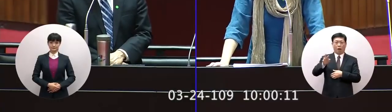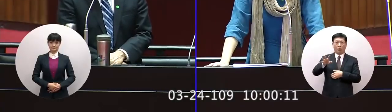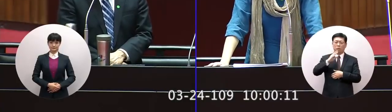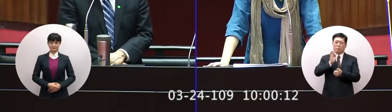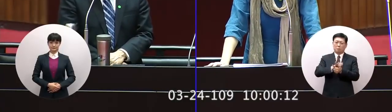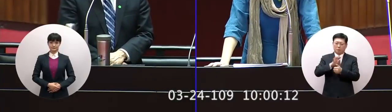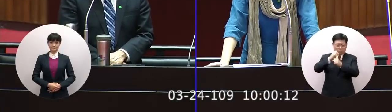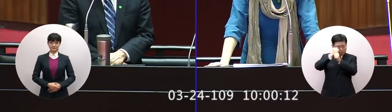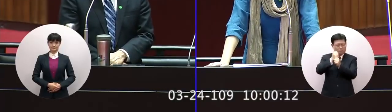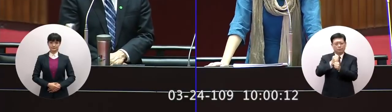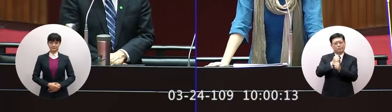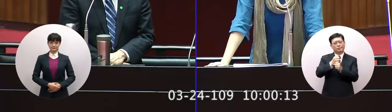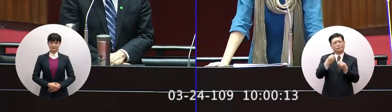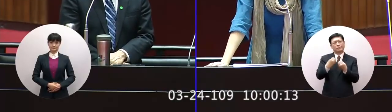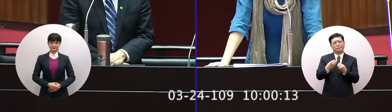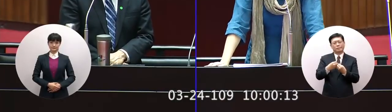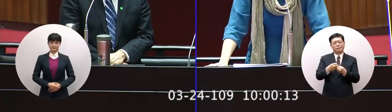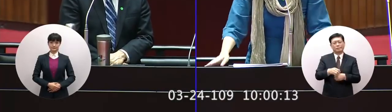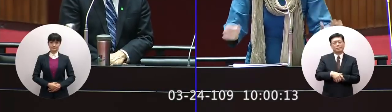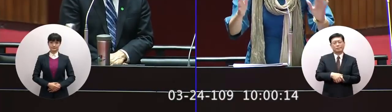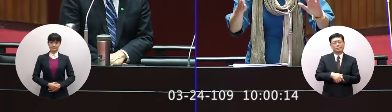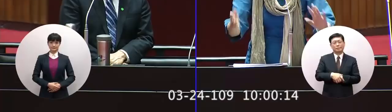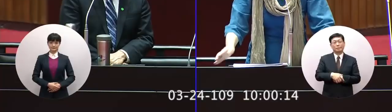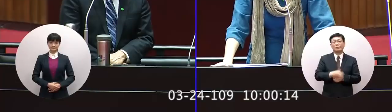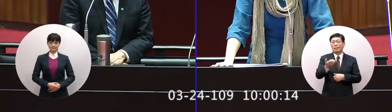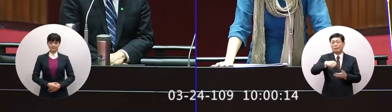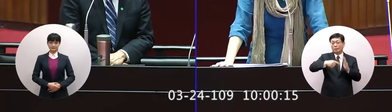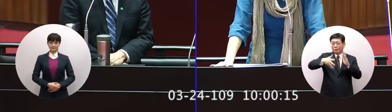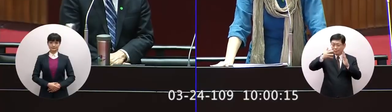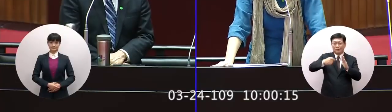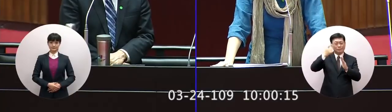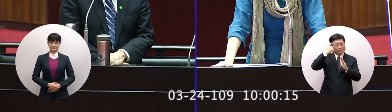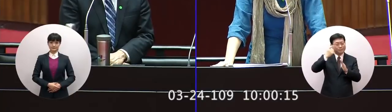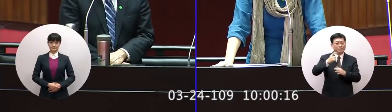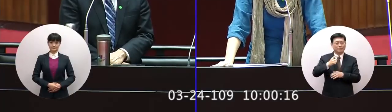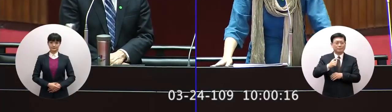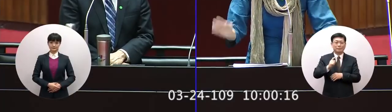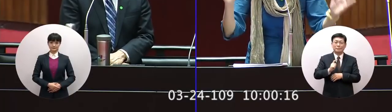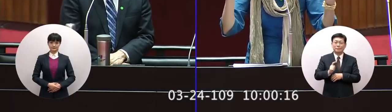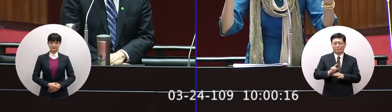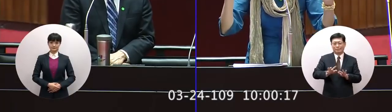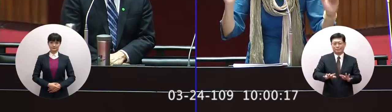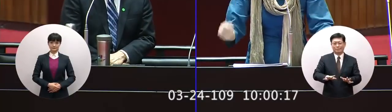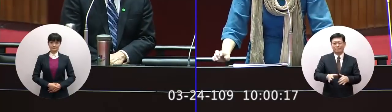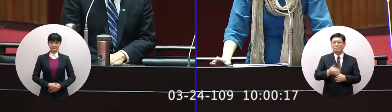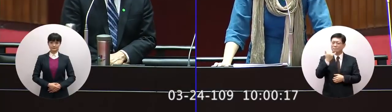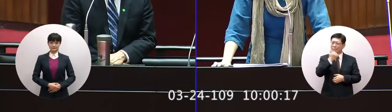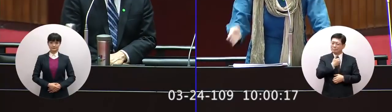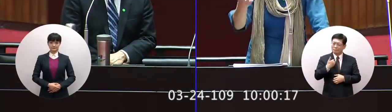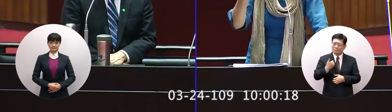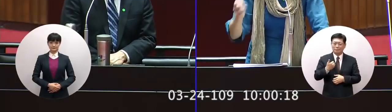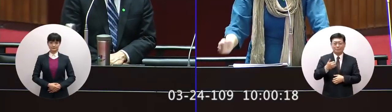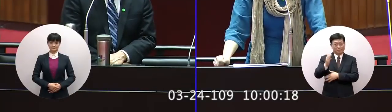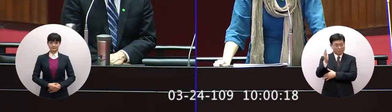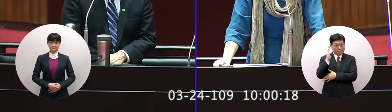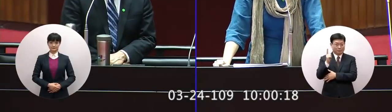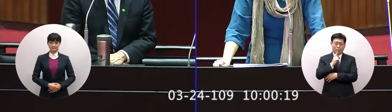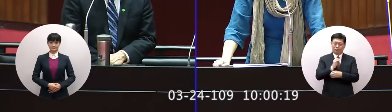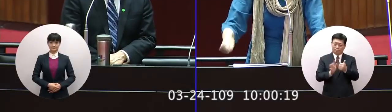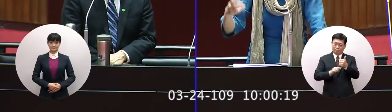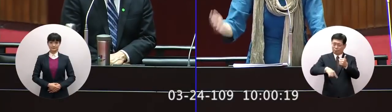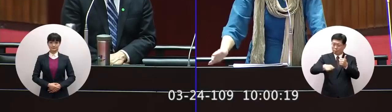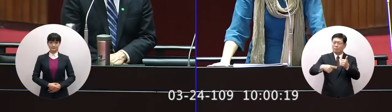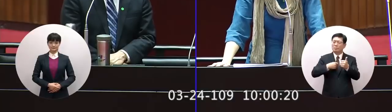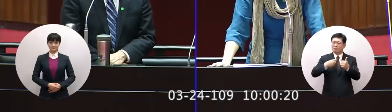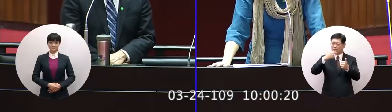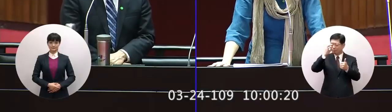他检疫等等的啦。所以，当然，刚院长的意思是说，现在可能政府部门都觉得